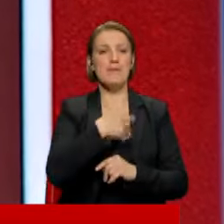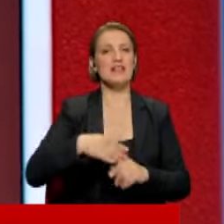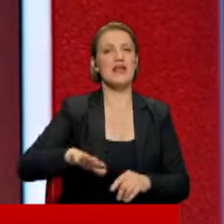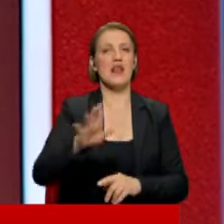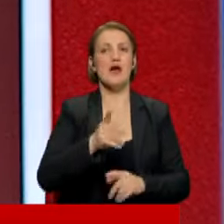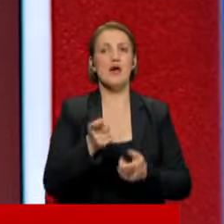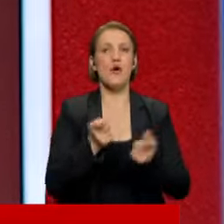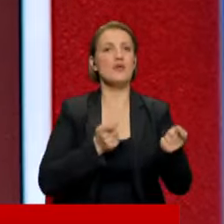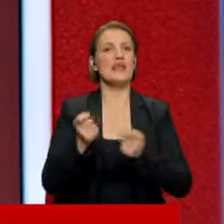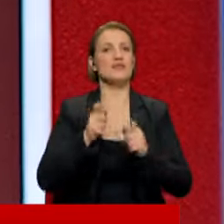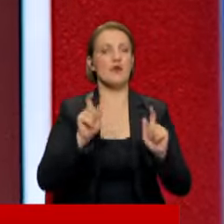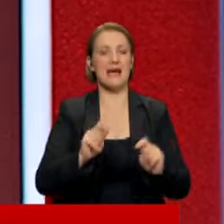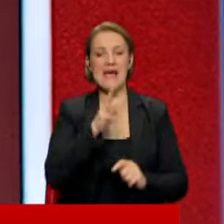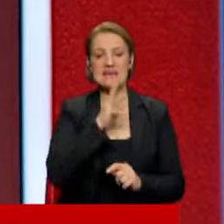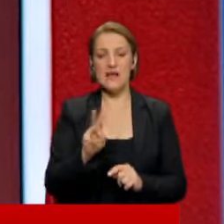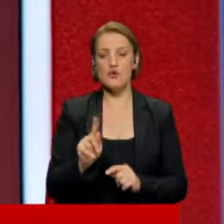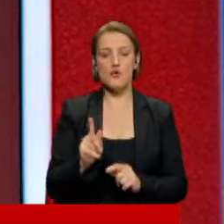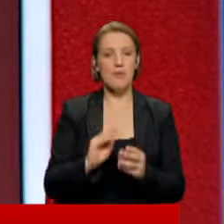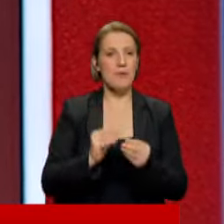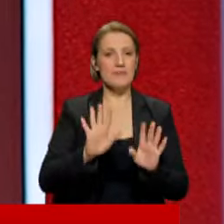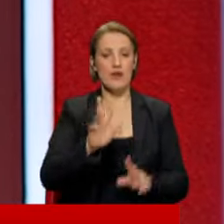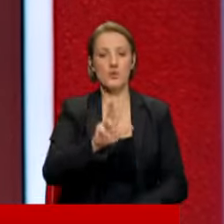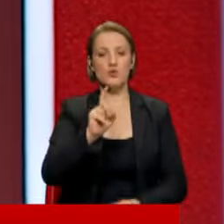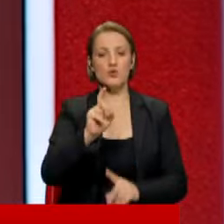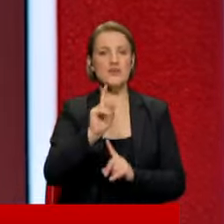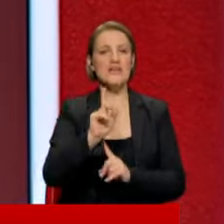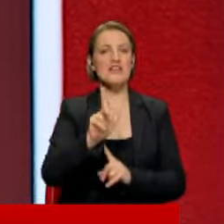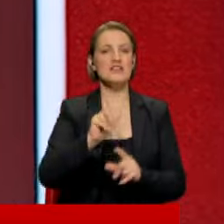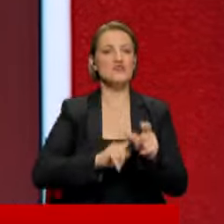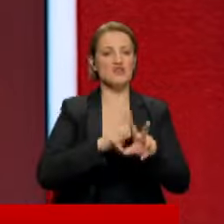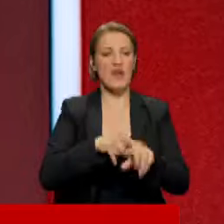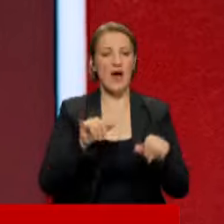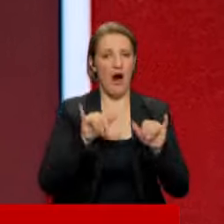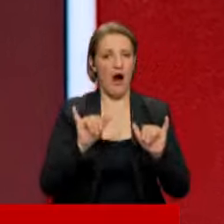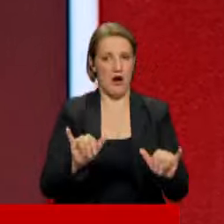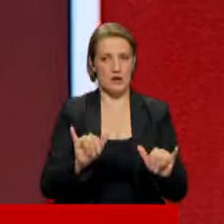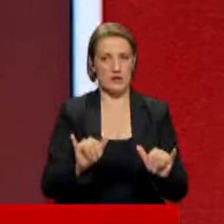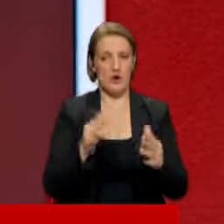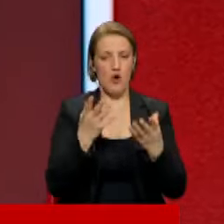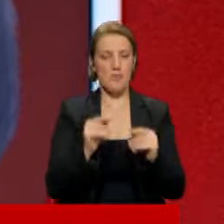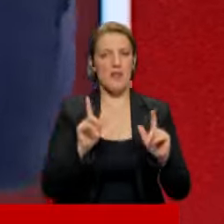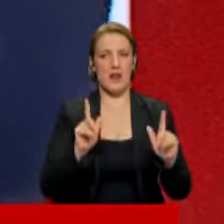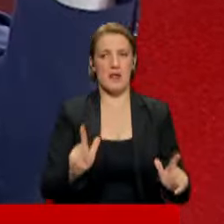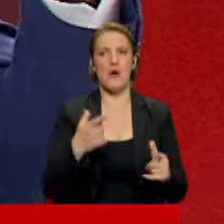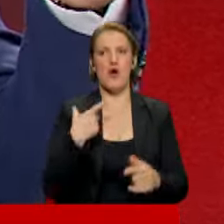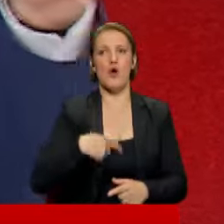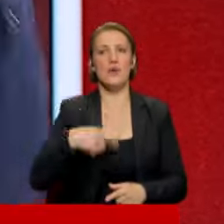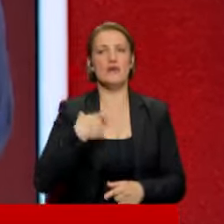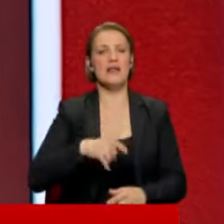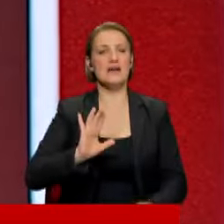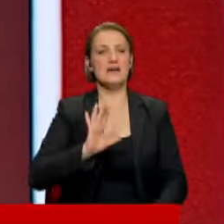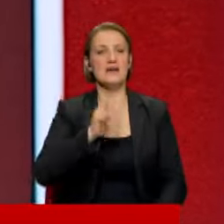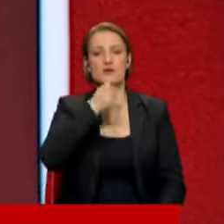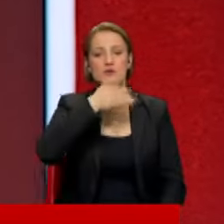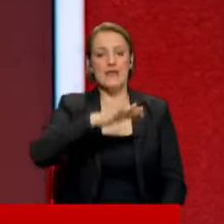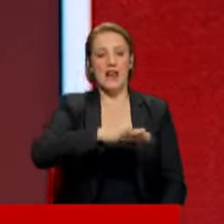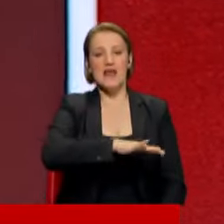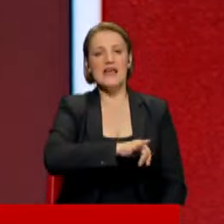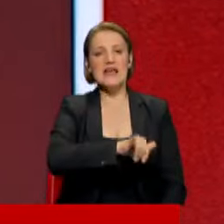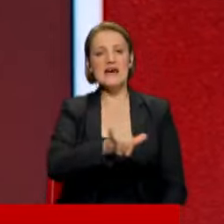e Esenyurt'un da meselesi değil 39 ilçenin de eş güdümü içinde olması lazım BIM özellikle sahil bandında